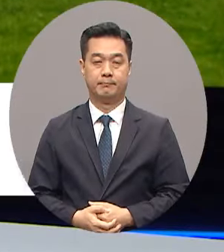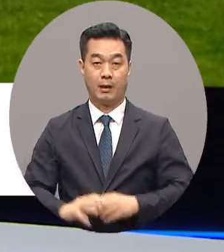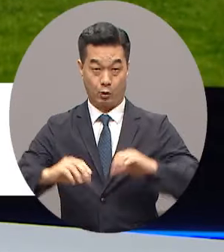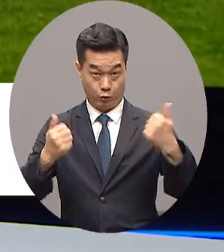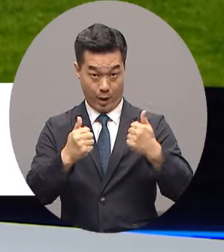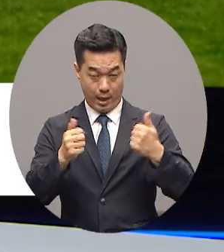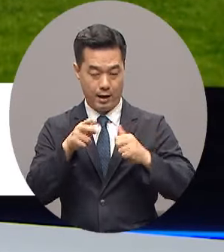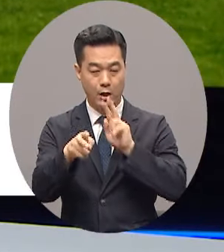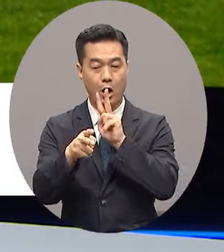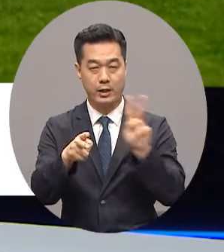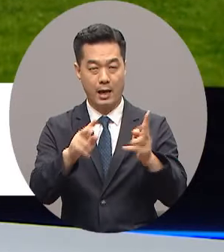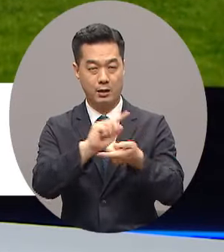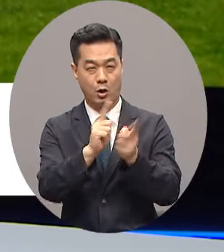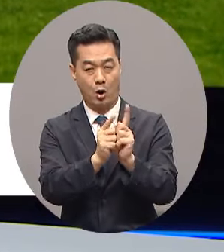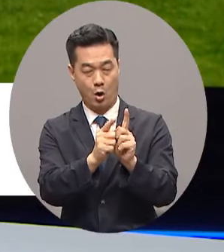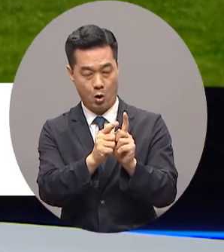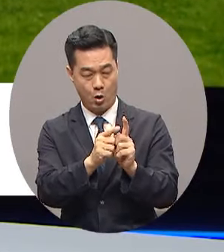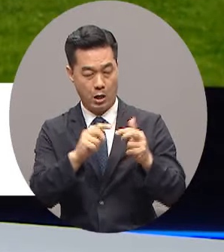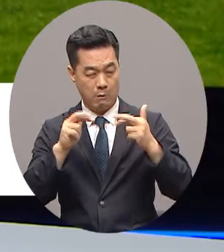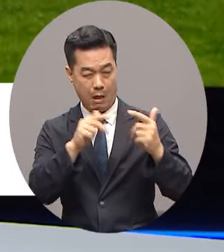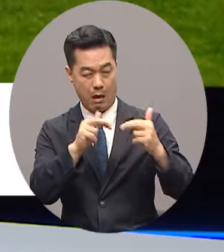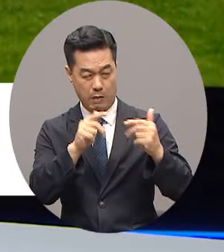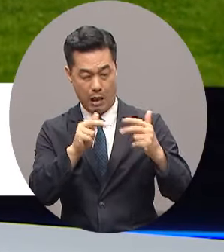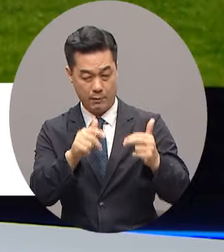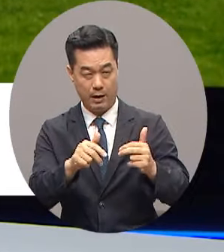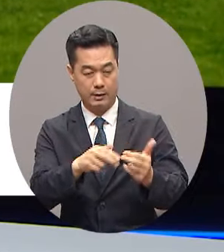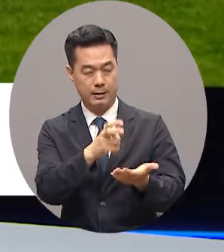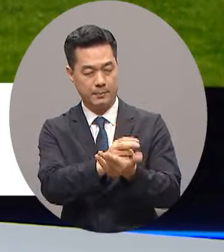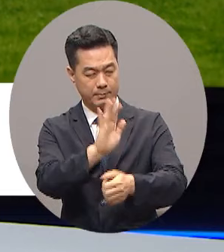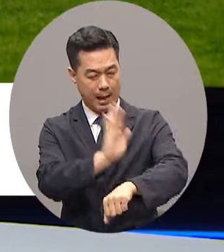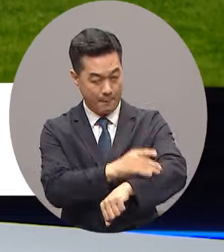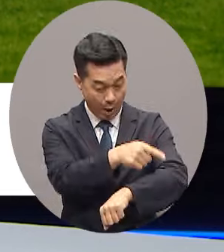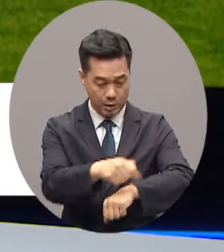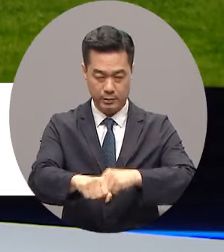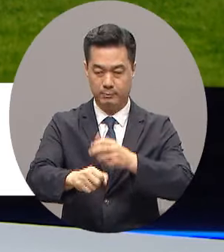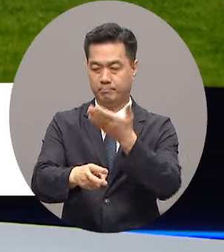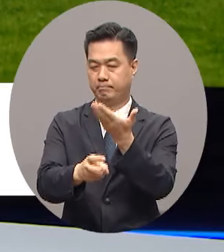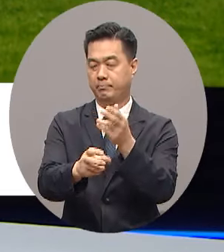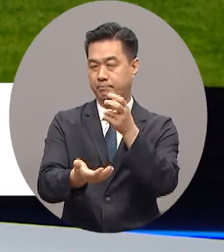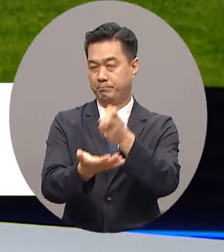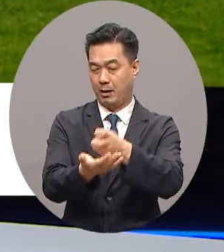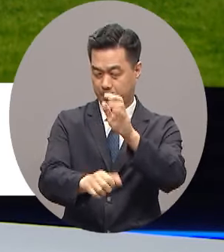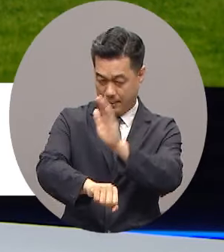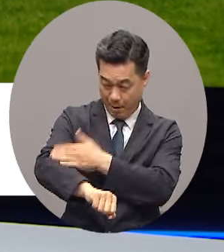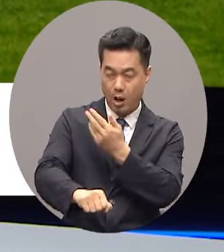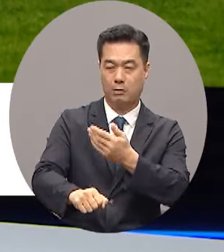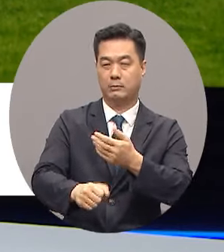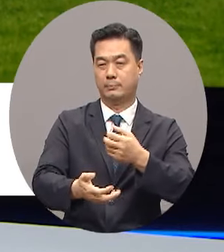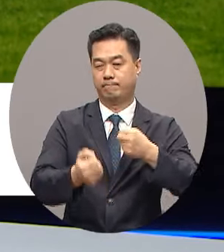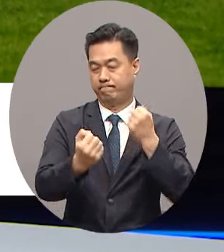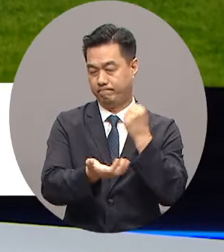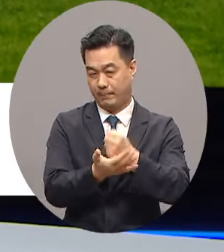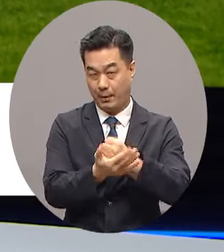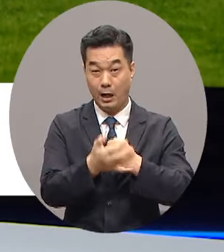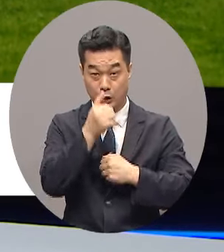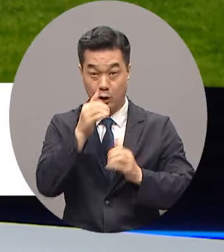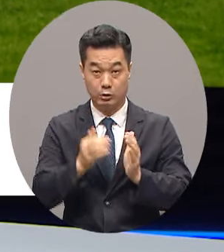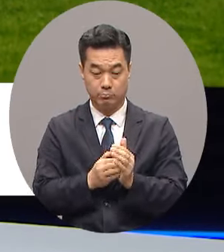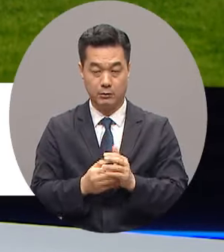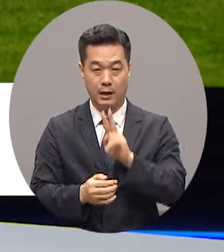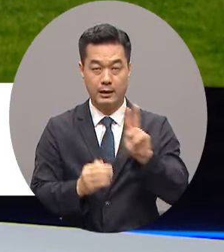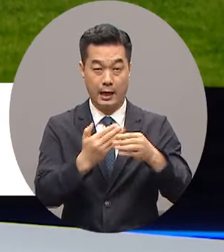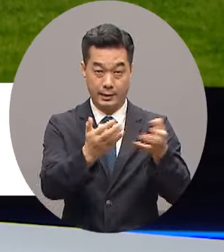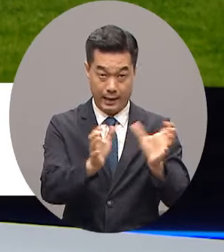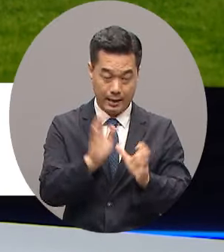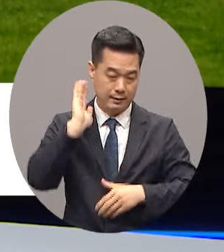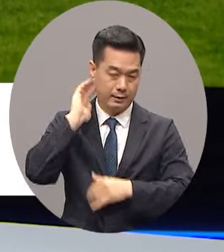국회에선 여야가 서로 상대방의 사법 리스크를 부각시키며 거센 공방을 벌였습니다. 더불어민주당 등 야권은 김건희